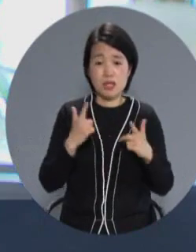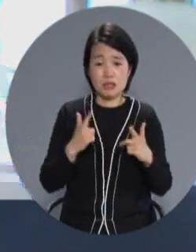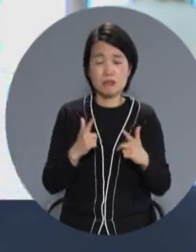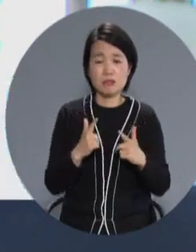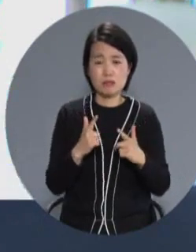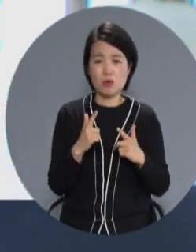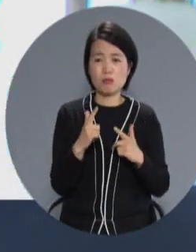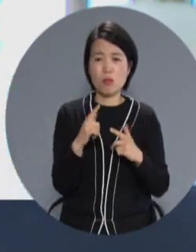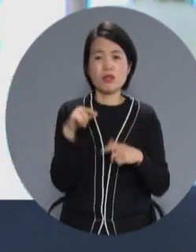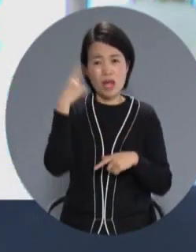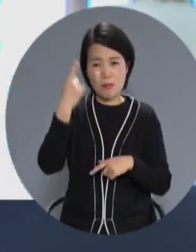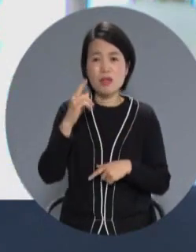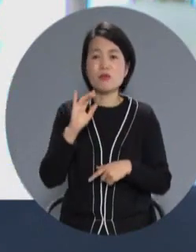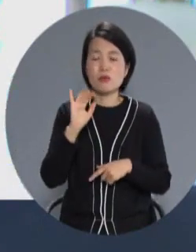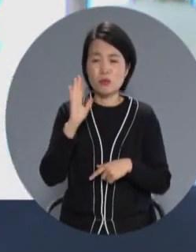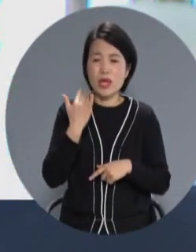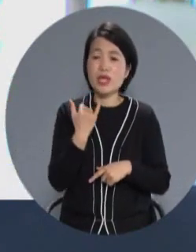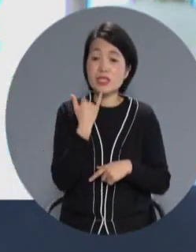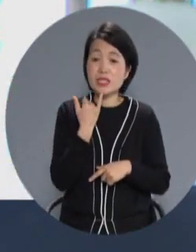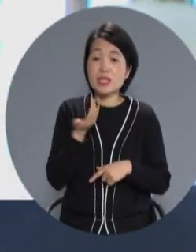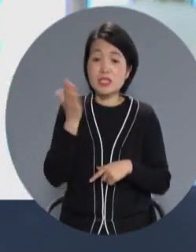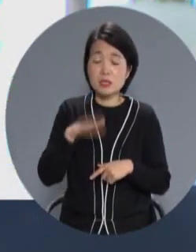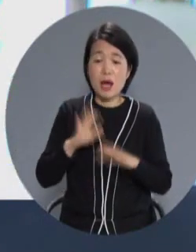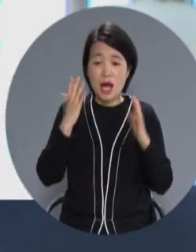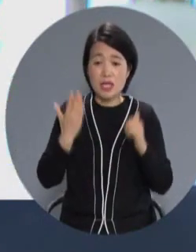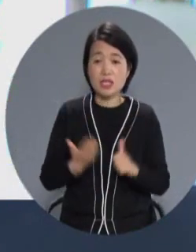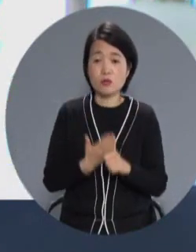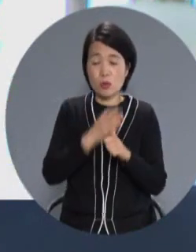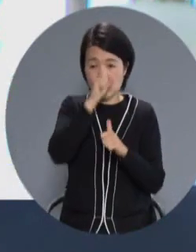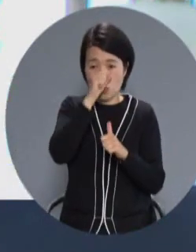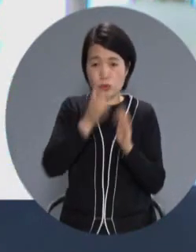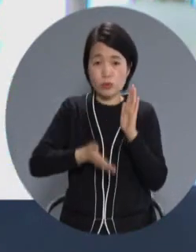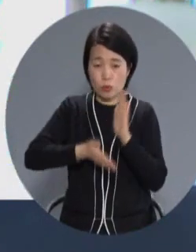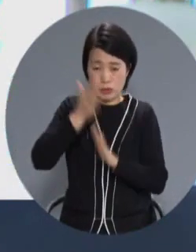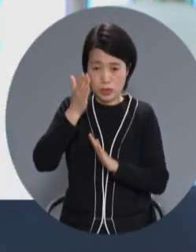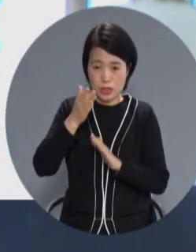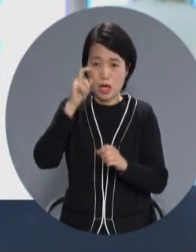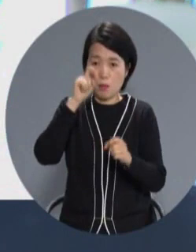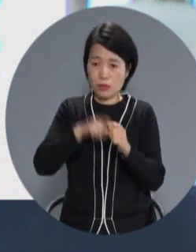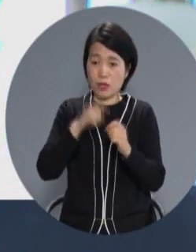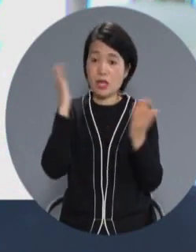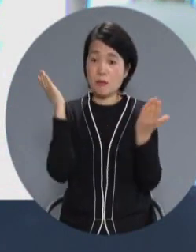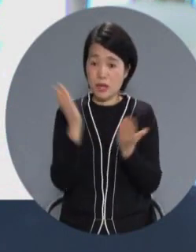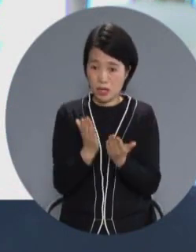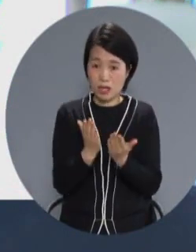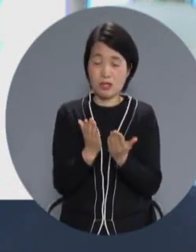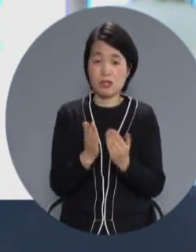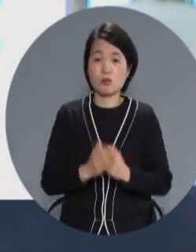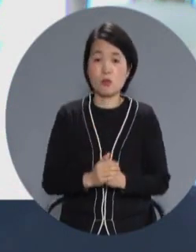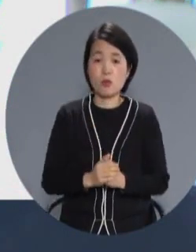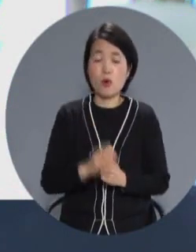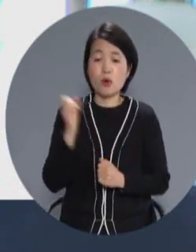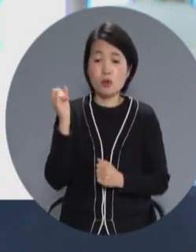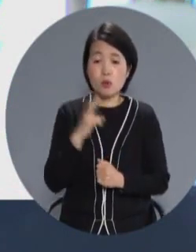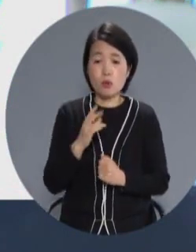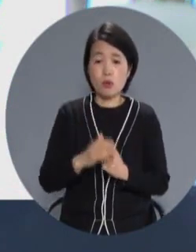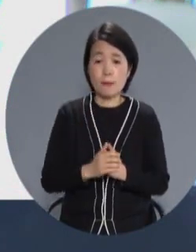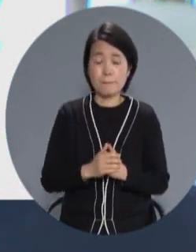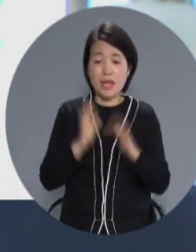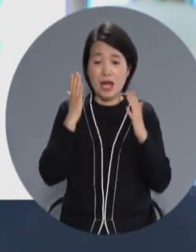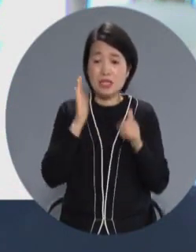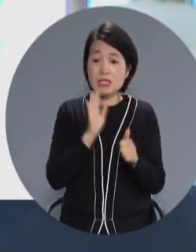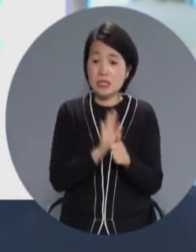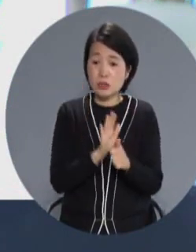없지만 이제 아이 양육하기 좋은 도시의 취지에 부합을 하고요. 그 다음에 아이들